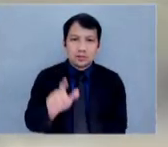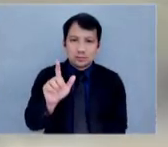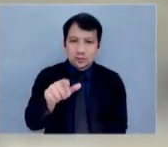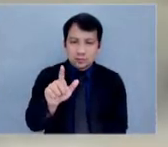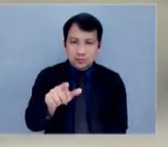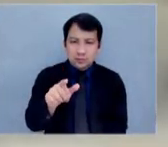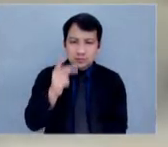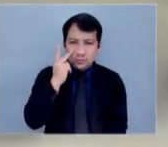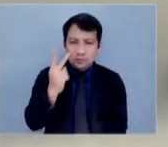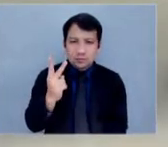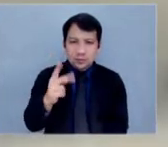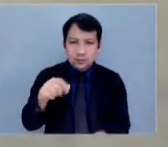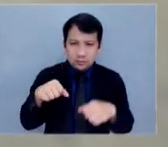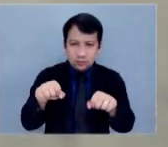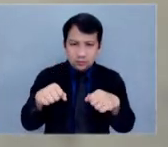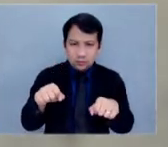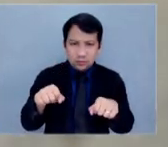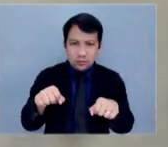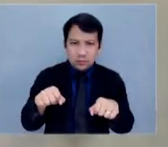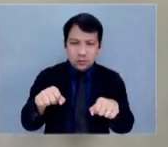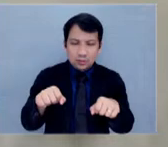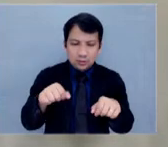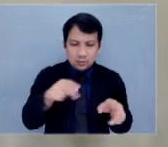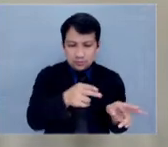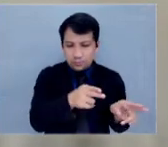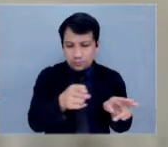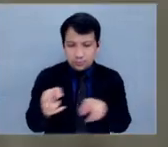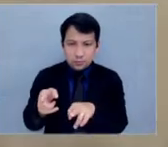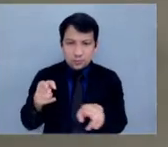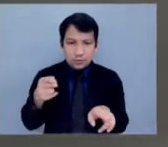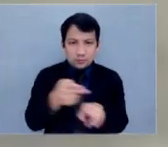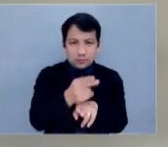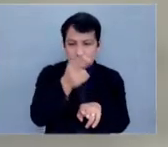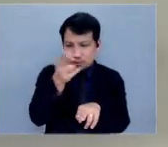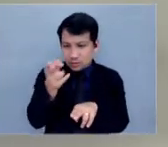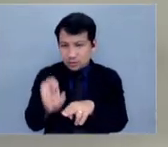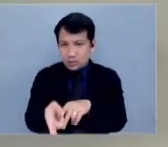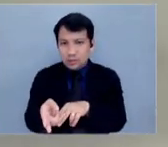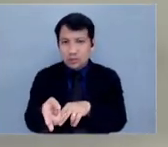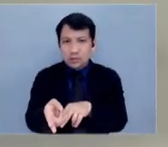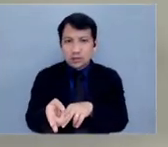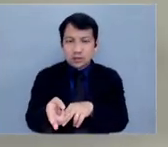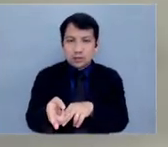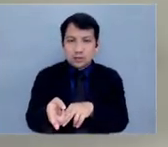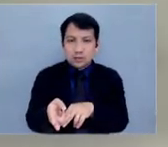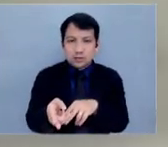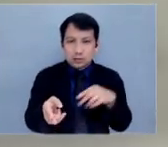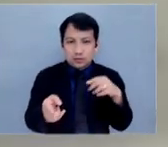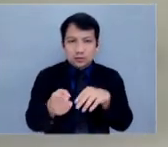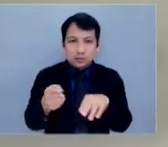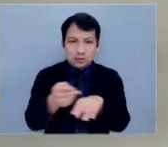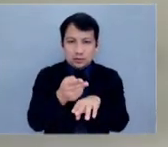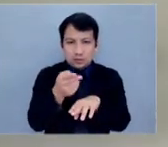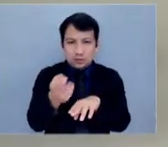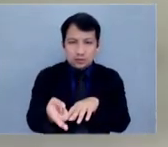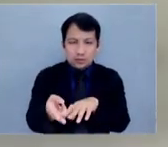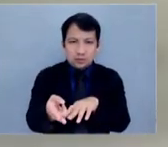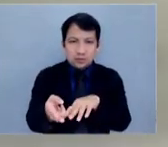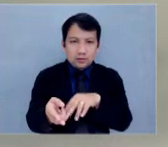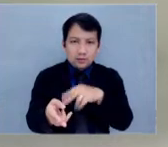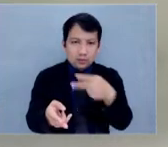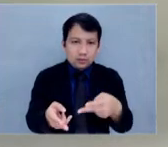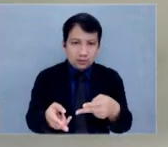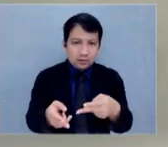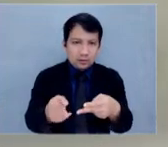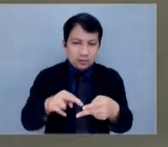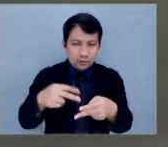isang motorcycle taxi ang biglang napunta sa kabilang linya. Tumama ang motor sa Center Island at sumemplang ang rider at